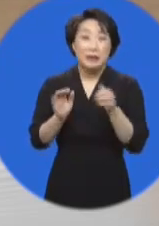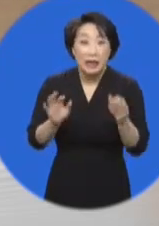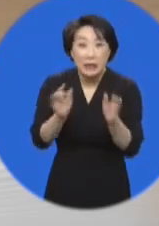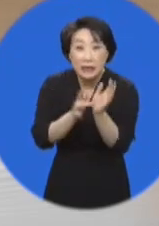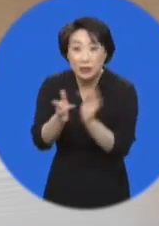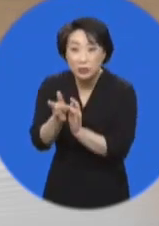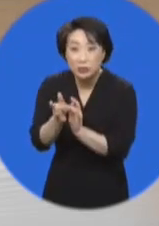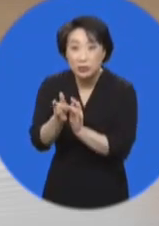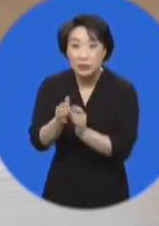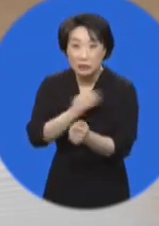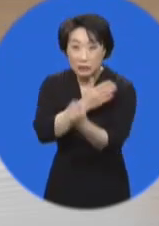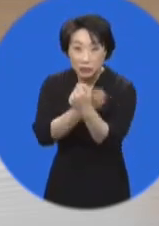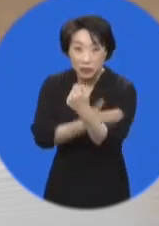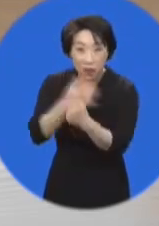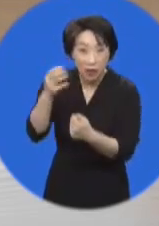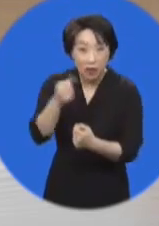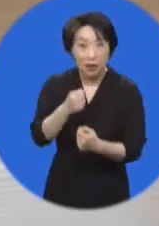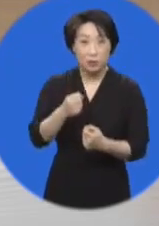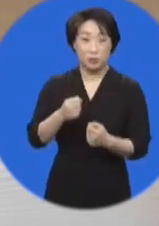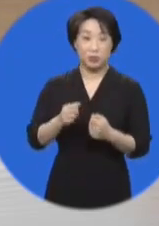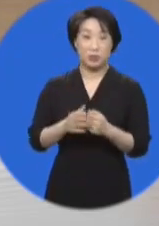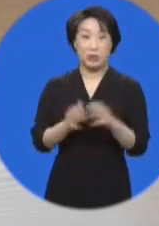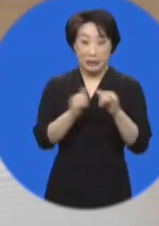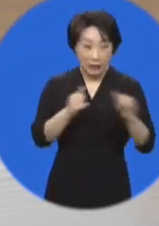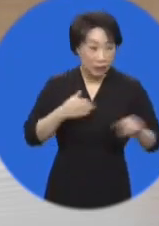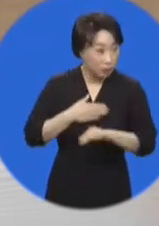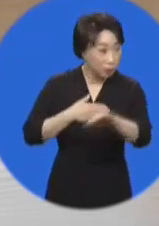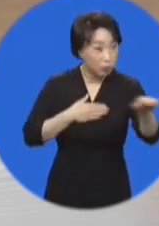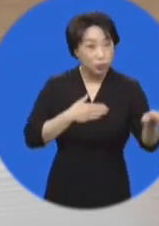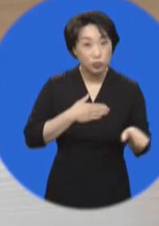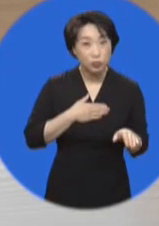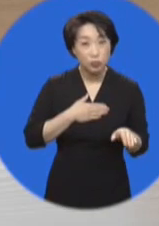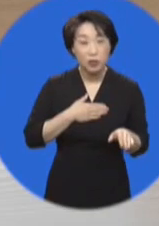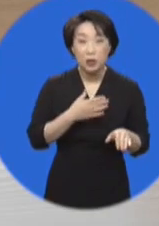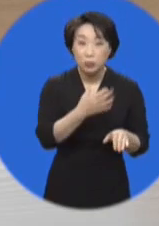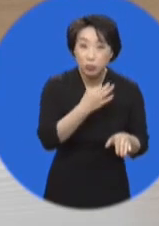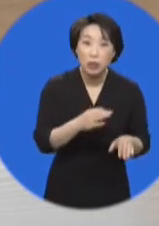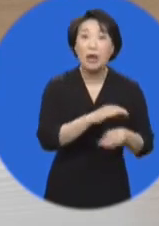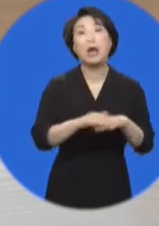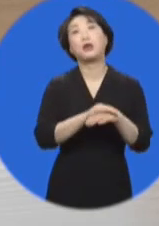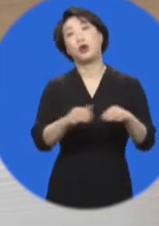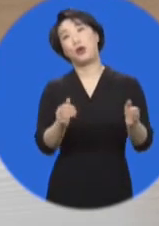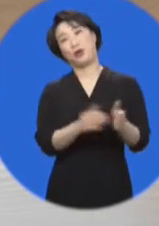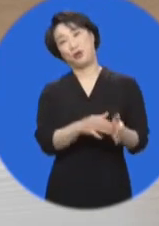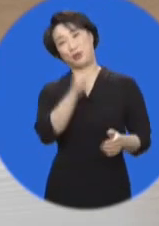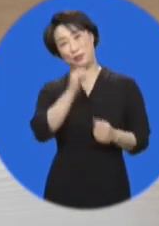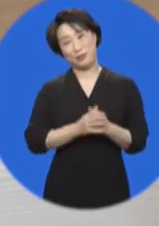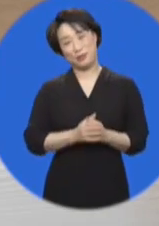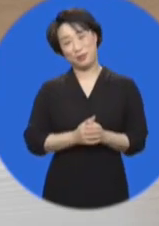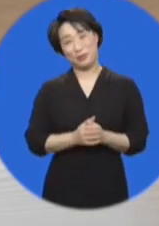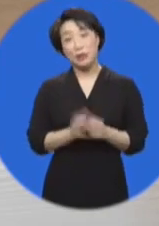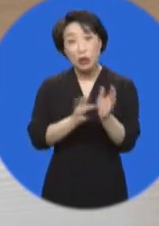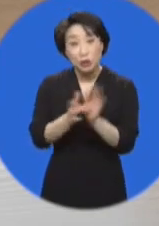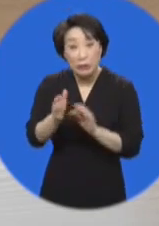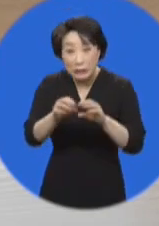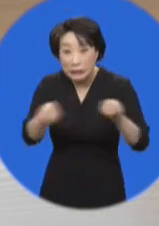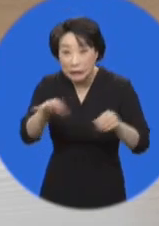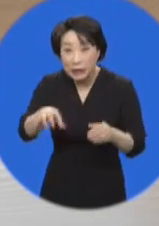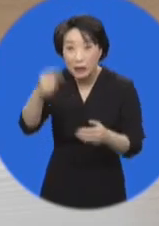예수는 자기 능력으로 인간을 불행을 해결해. 예수님 이 땅에